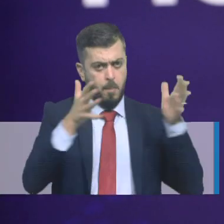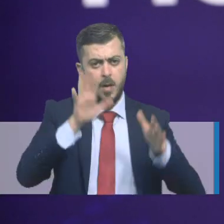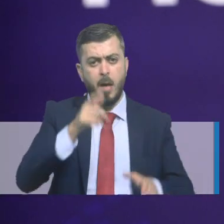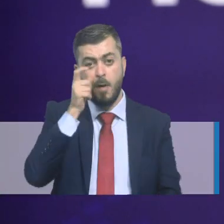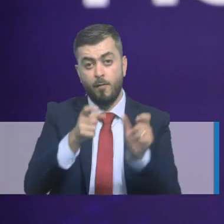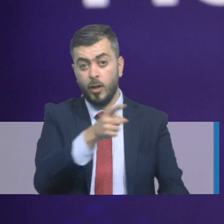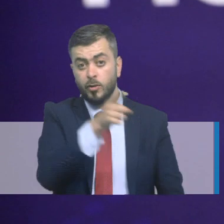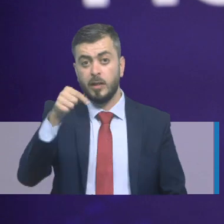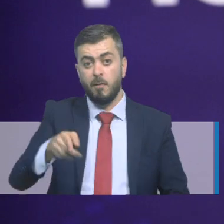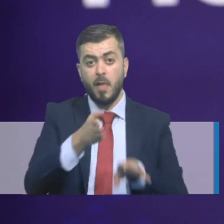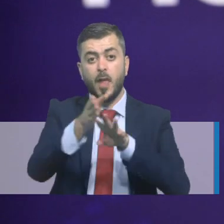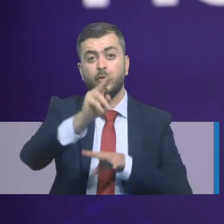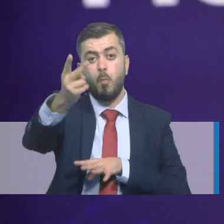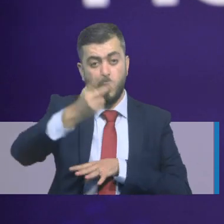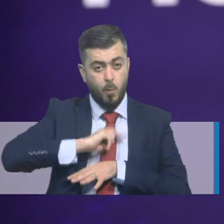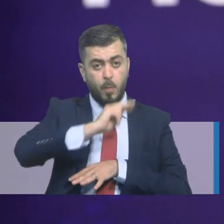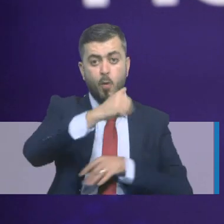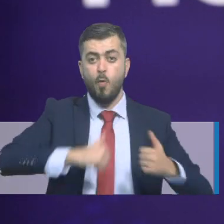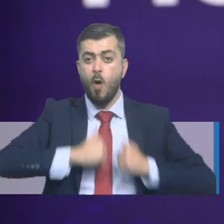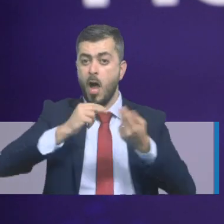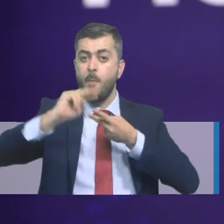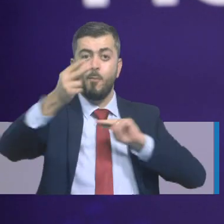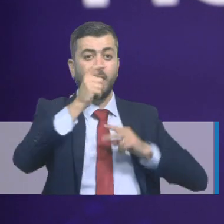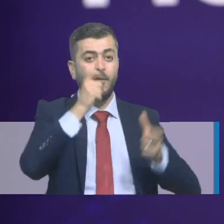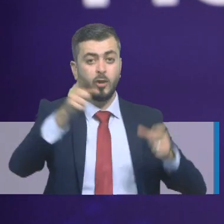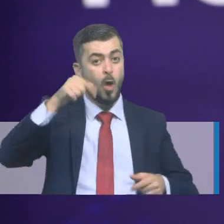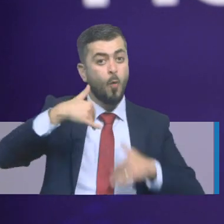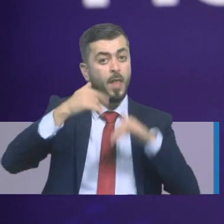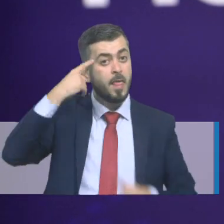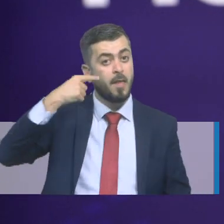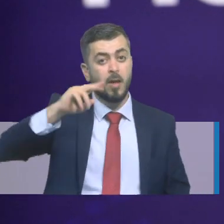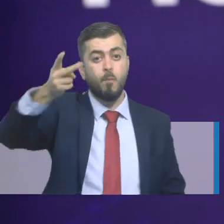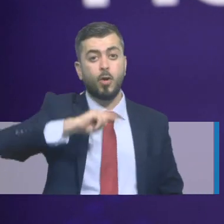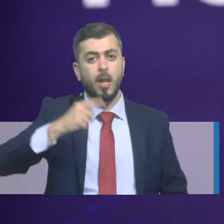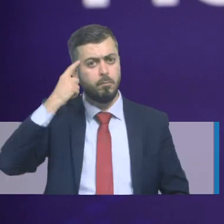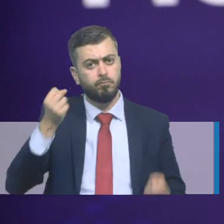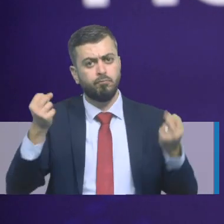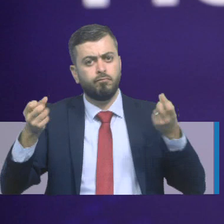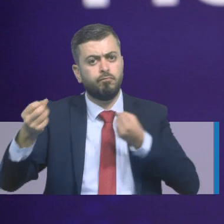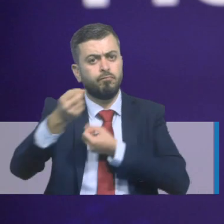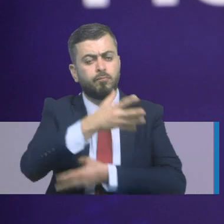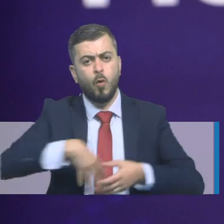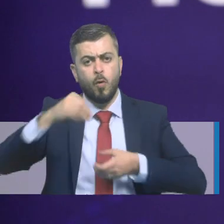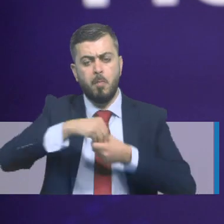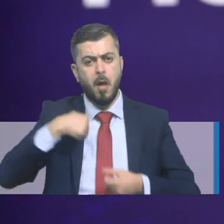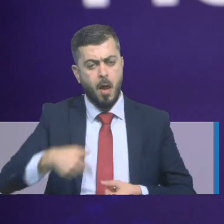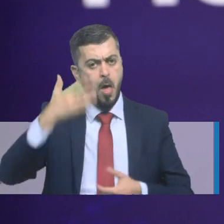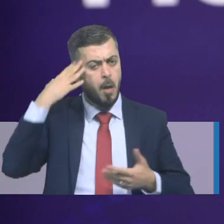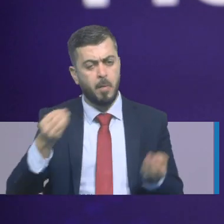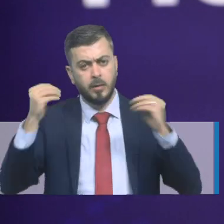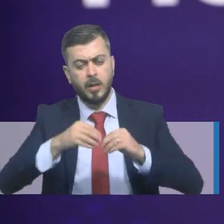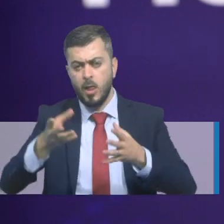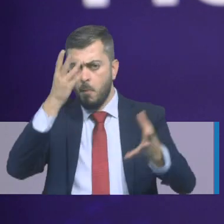شخص عنده تخصص وحياة ثانية مختلفة عن باقي الأشخاص، فاكتسبت وايد خبرات، وايد